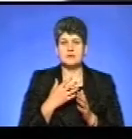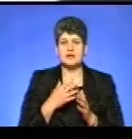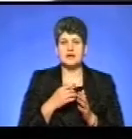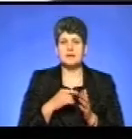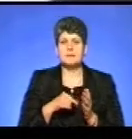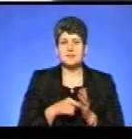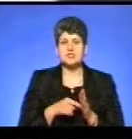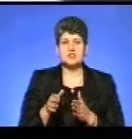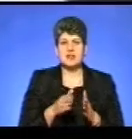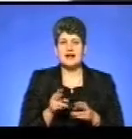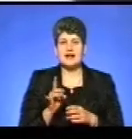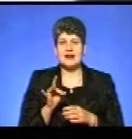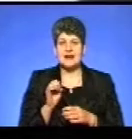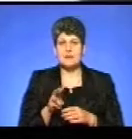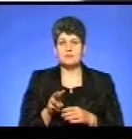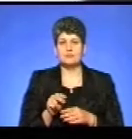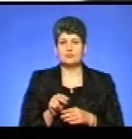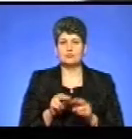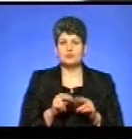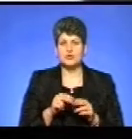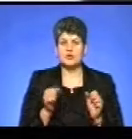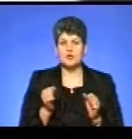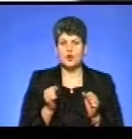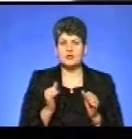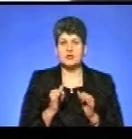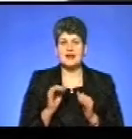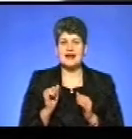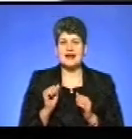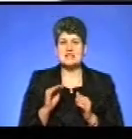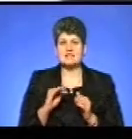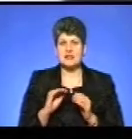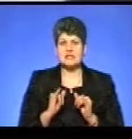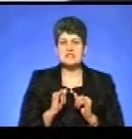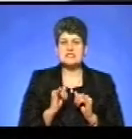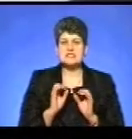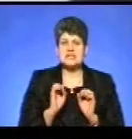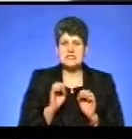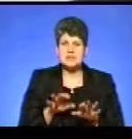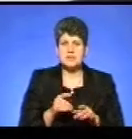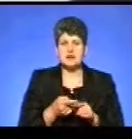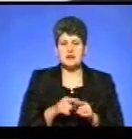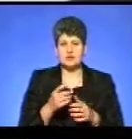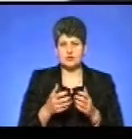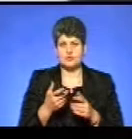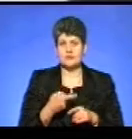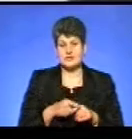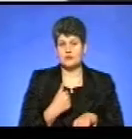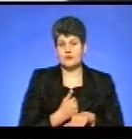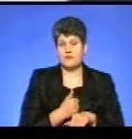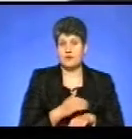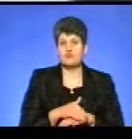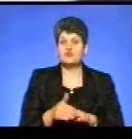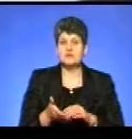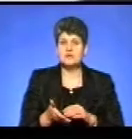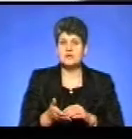«Міжшляхрембуд», які зараз холодним асфальтом засипають цю розкопку. Це магістральна вулиця, і в